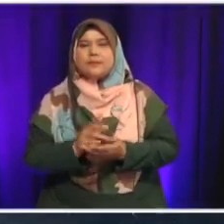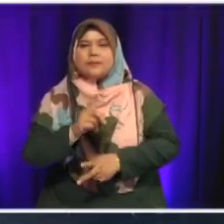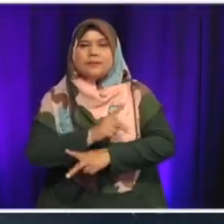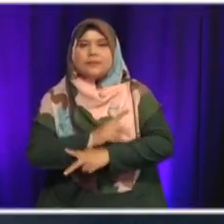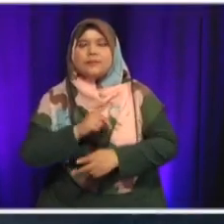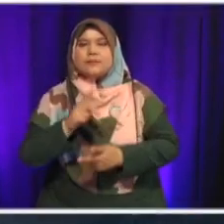bersamanya